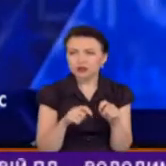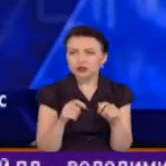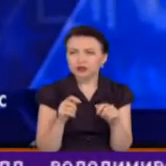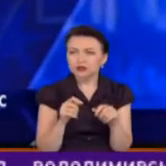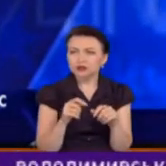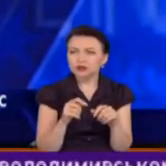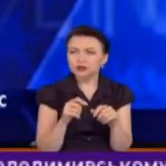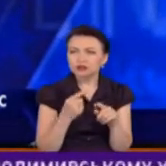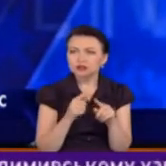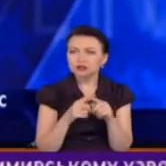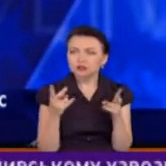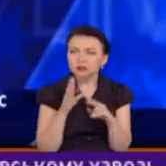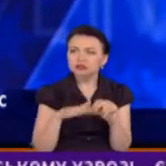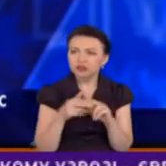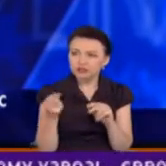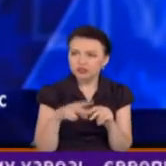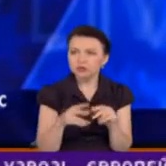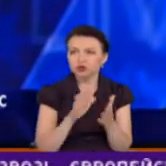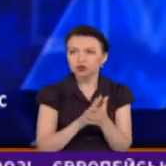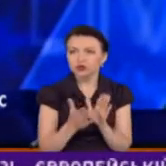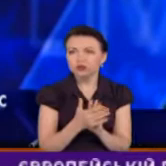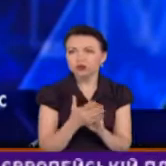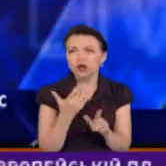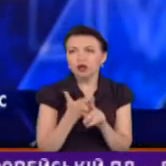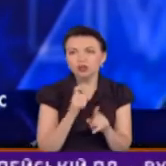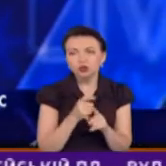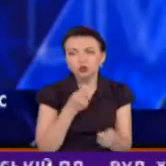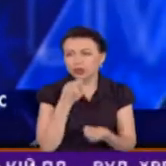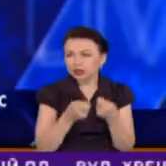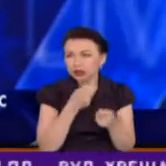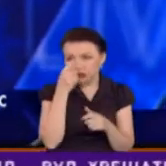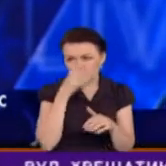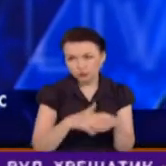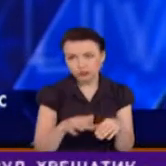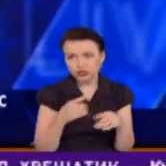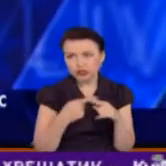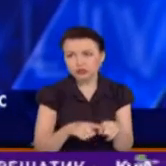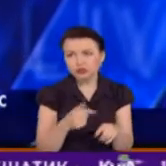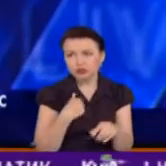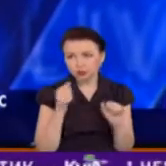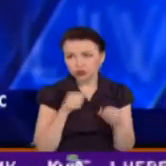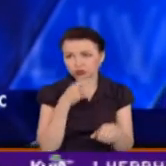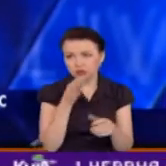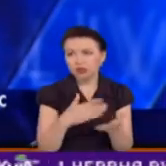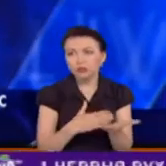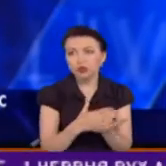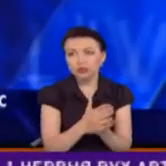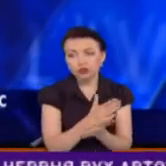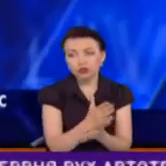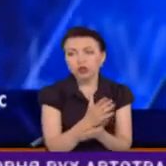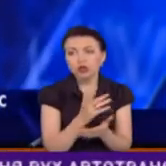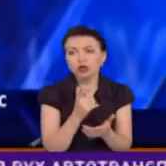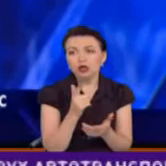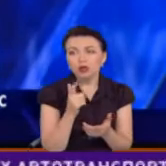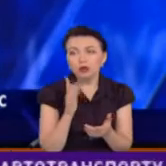треба. Це треба з фахівцями, які дуже ретельно розуміють там техніку цього. Я можу сказати політичне. Там